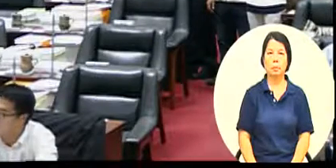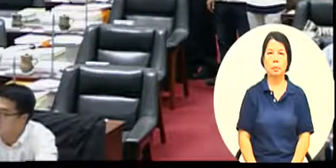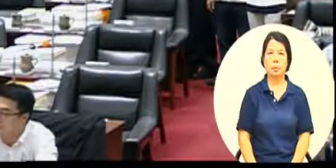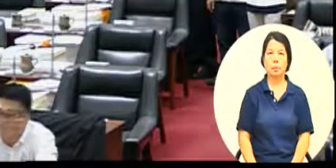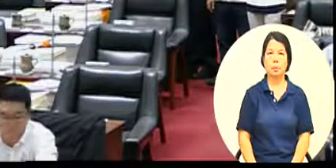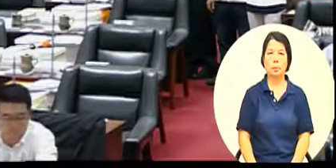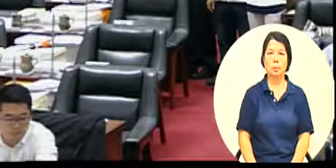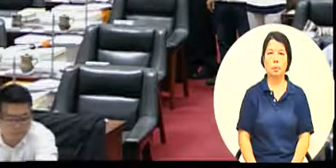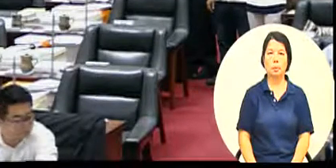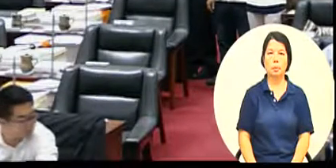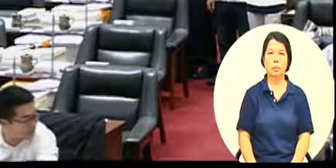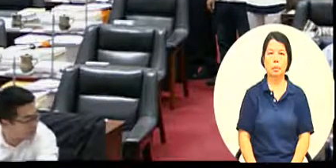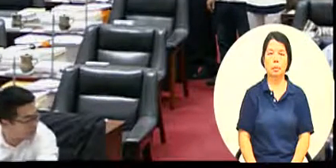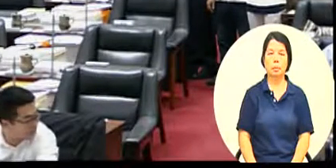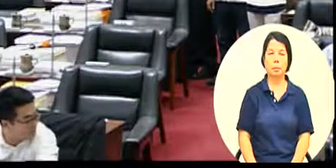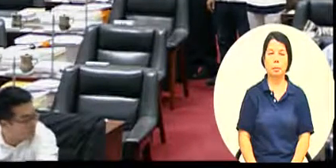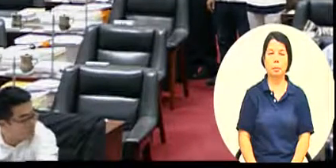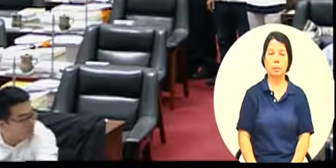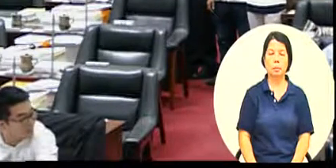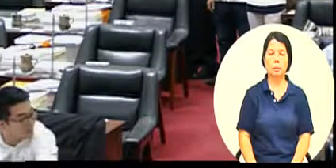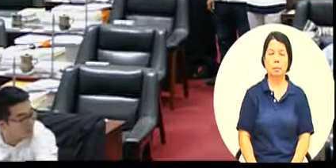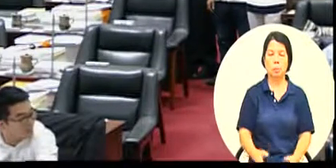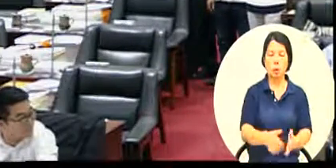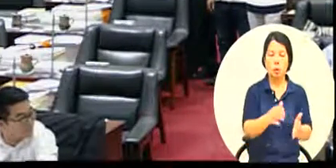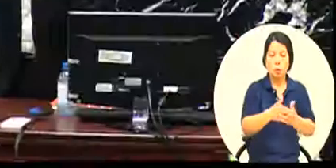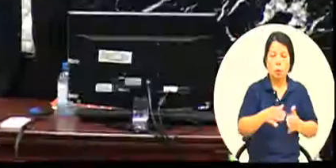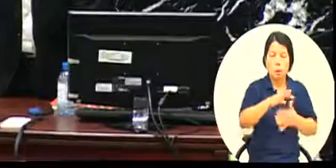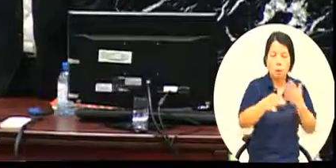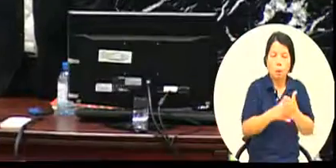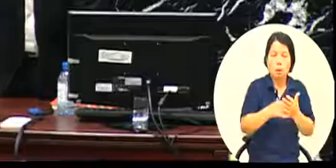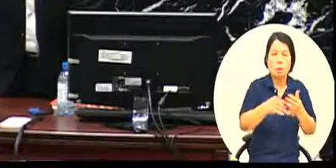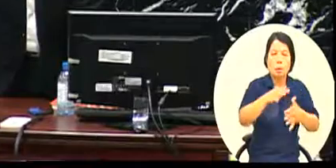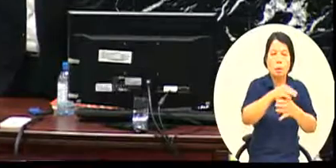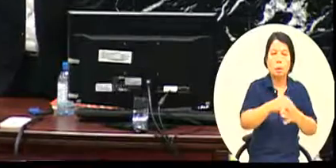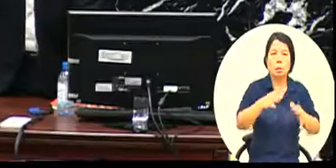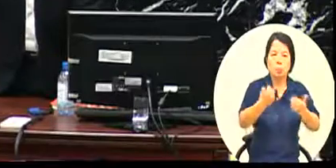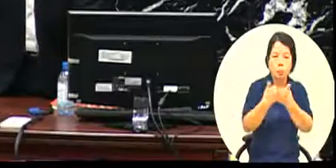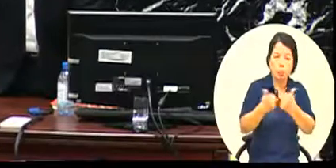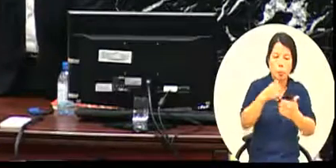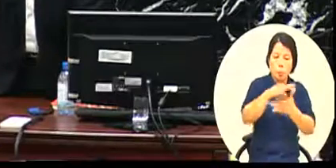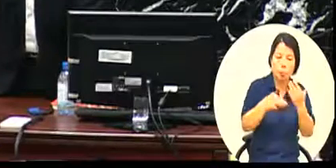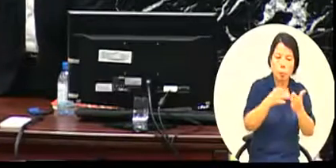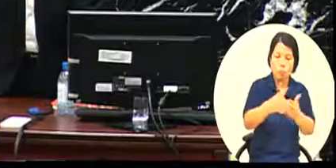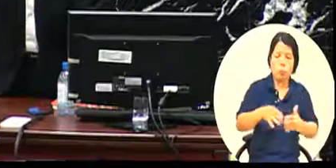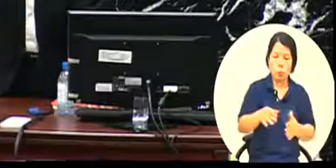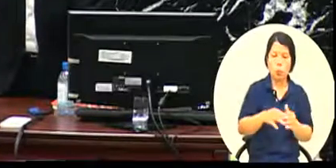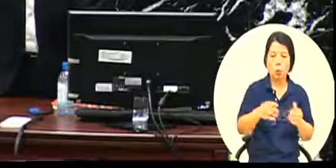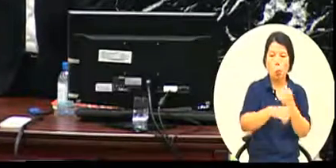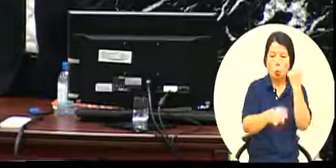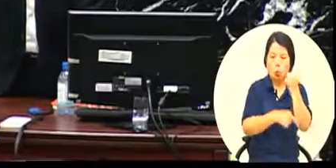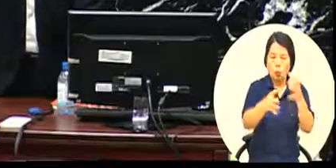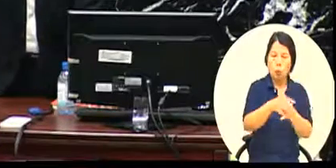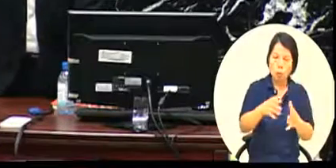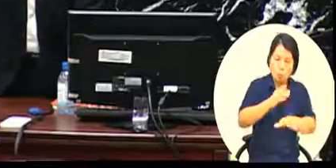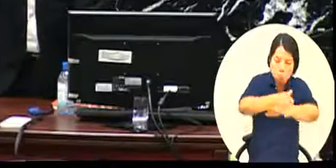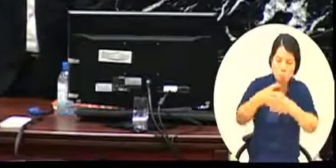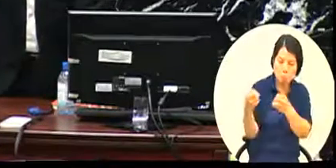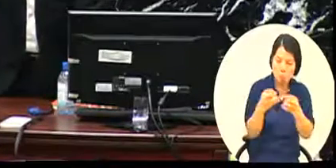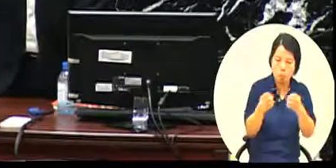根据我们的议事规则跟会议规范的规定， 那个经过讨论后